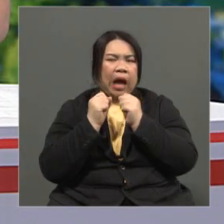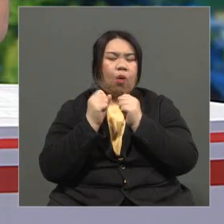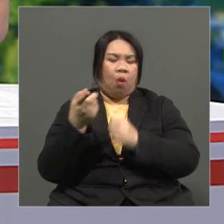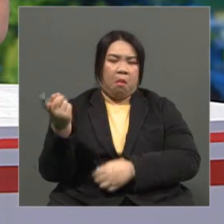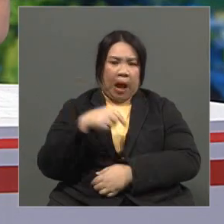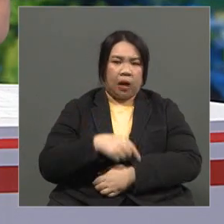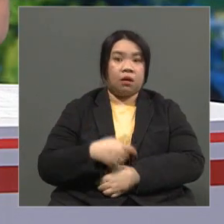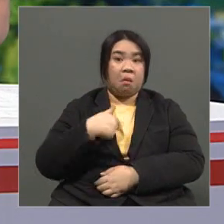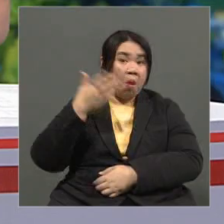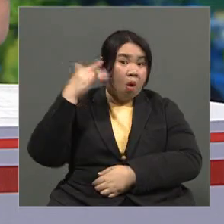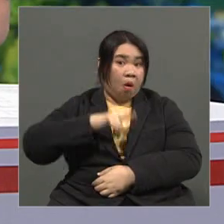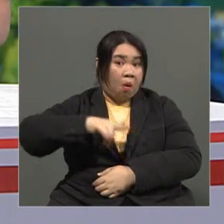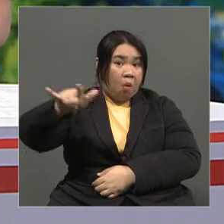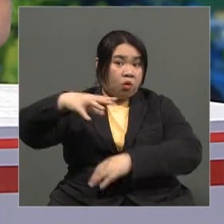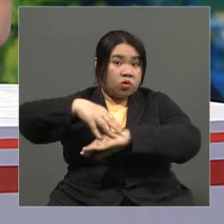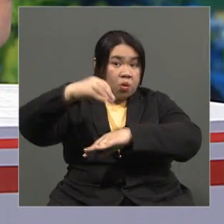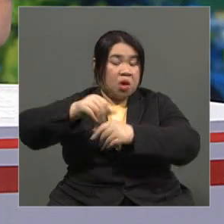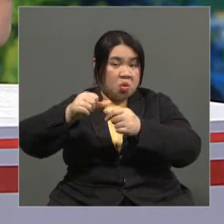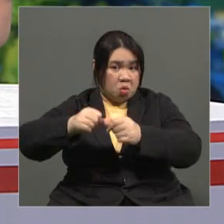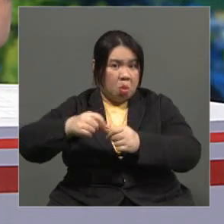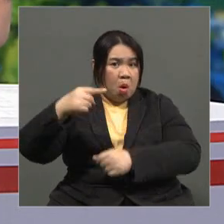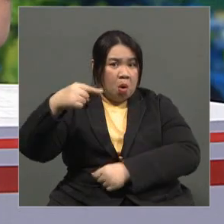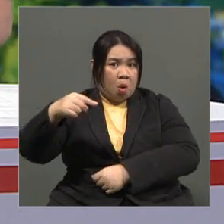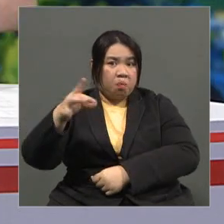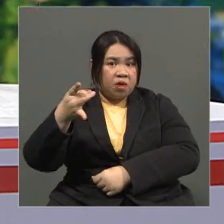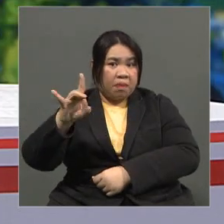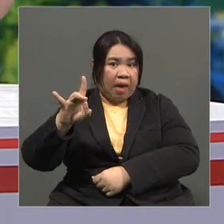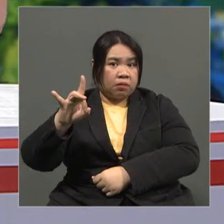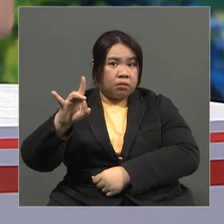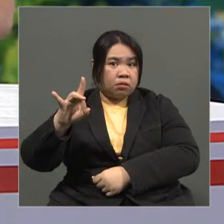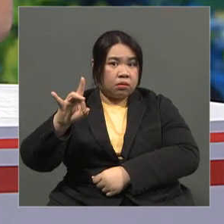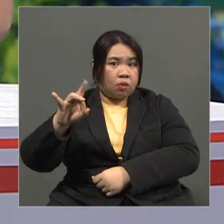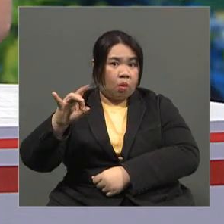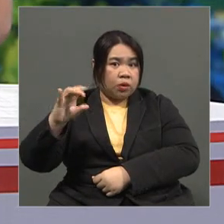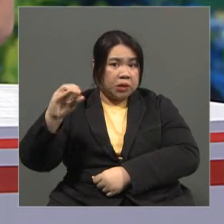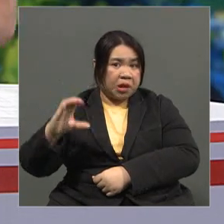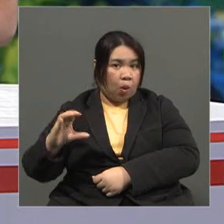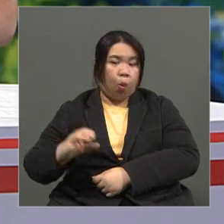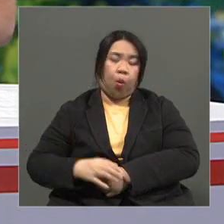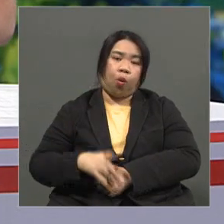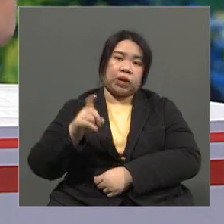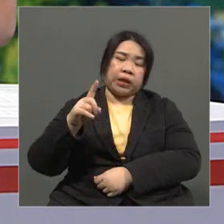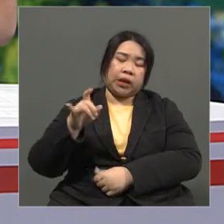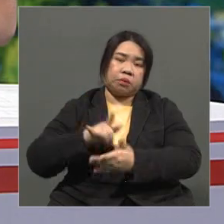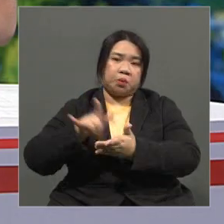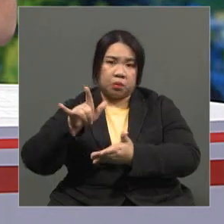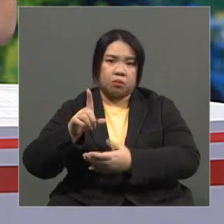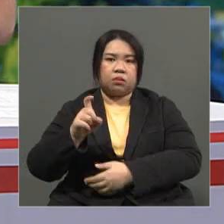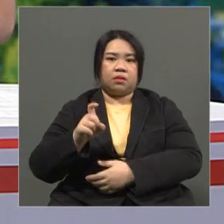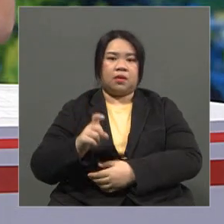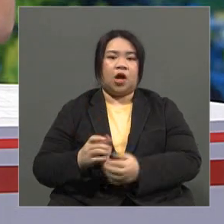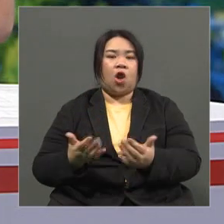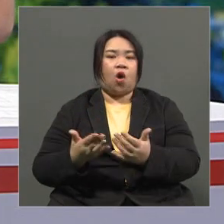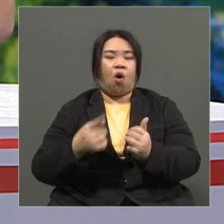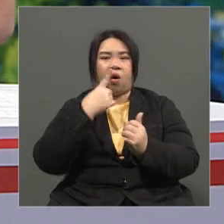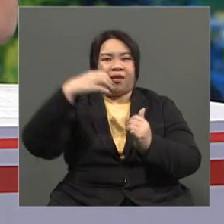ลบ 18องศาที่สวีเดนน่ะค่ะเครื่องขึ้นไม่ได้อย่างเงี้ยหิมะตกหนักโอหเก็เลยหนีบรรยากาศาแล้วดูเนะเดี๋ยวเขาจะมานอนอาบ